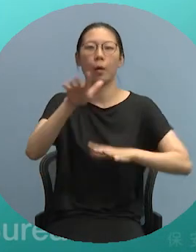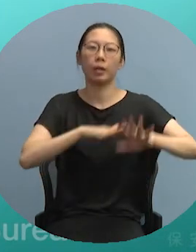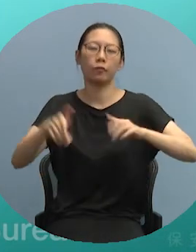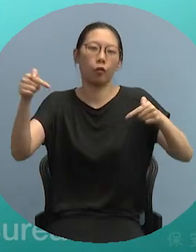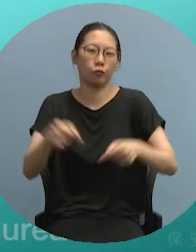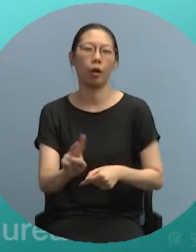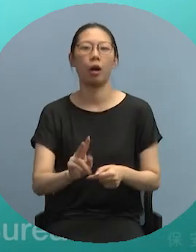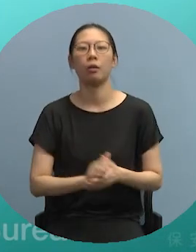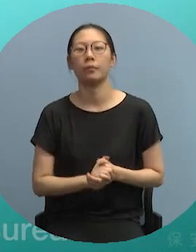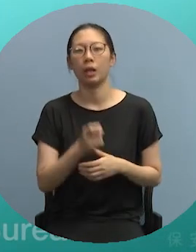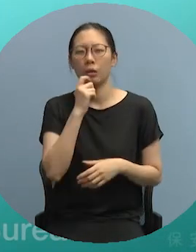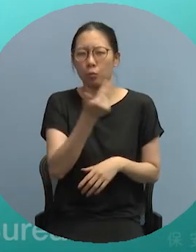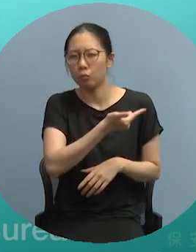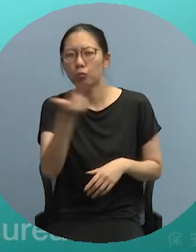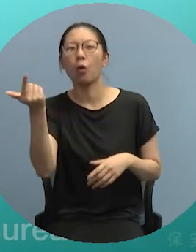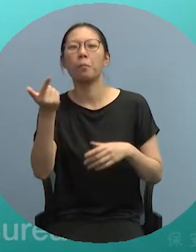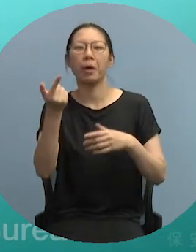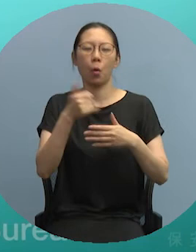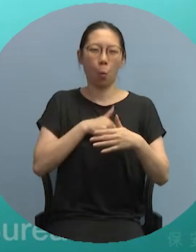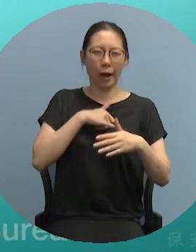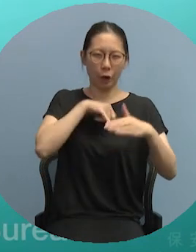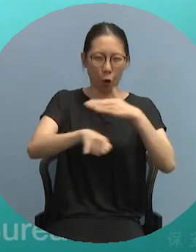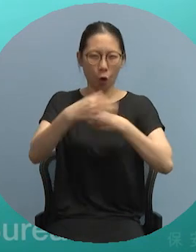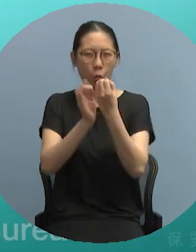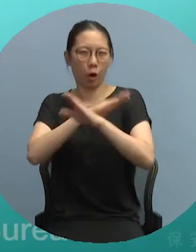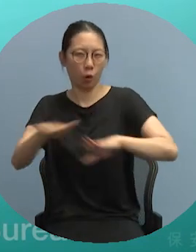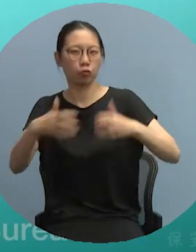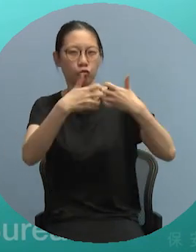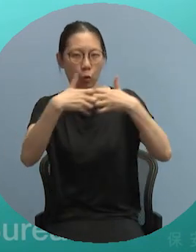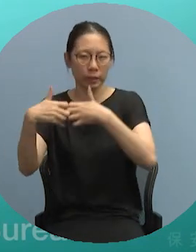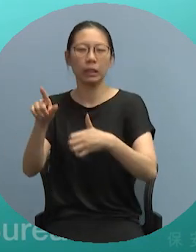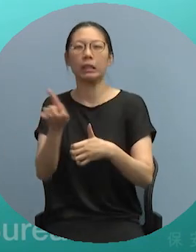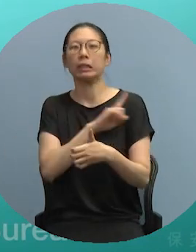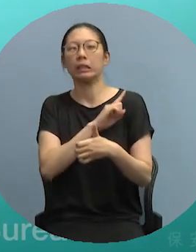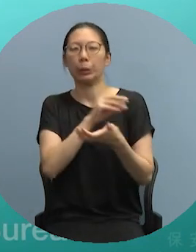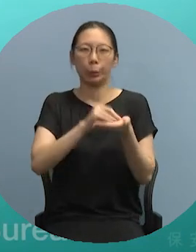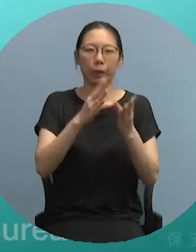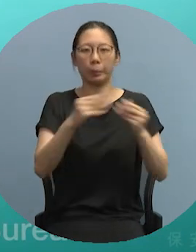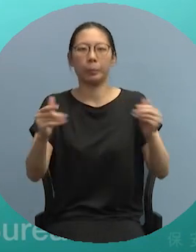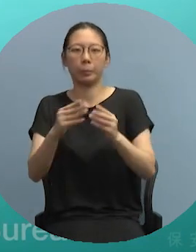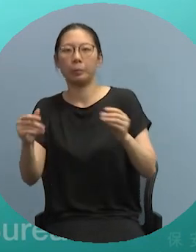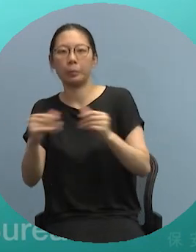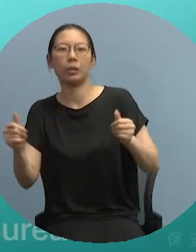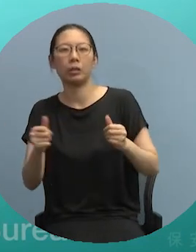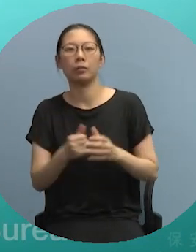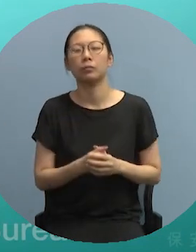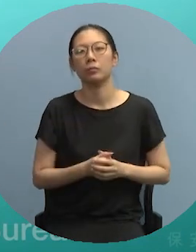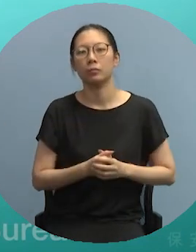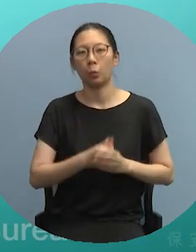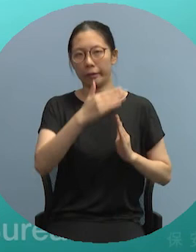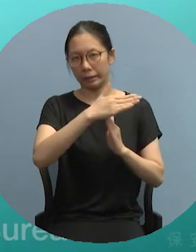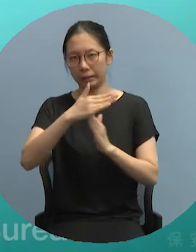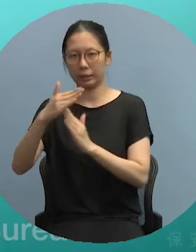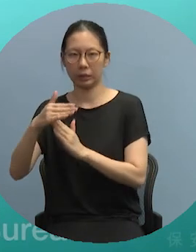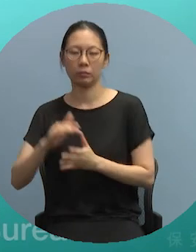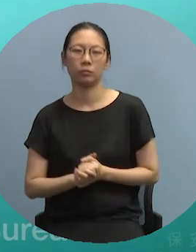外，很多涉嫌危害國家安全的組織亦都相繼係自行解散或者停止運作。上述的